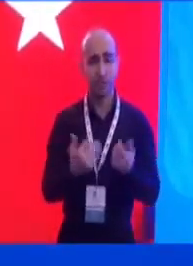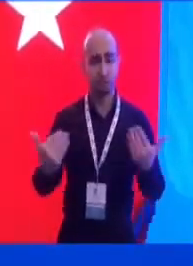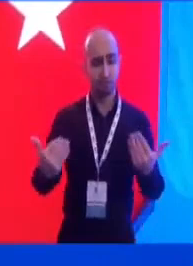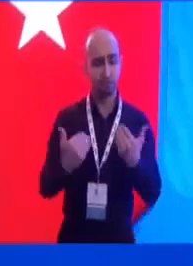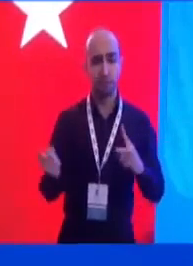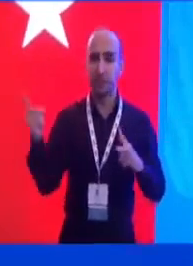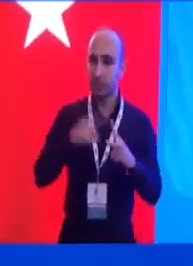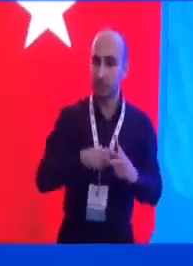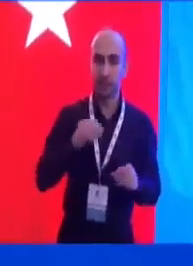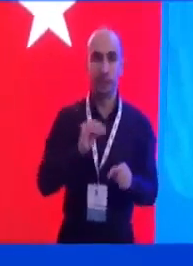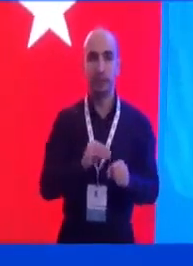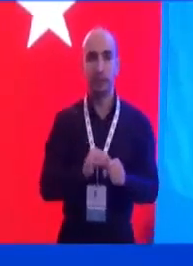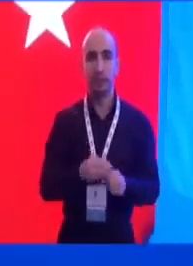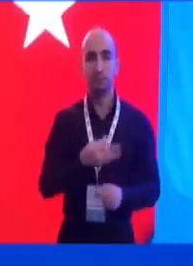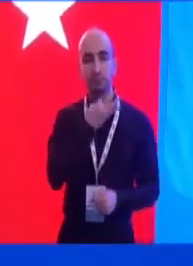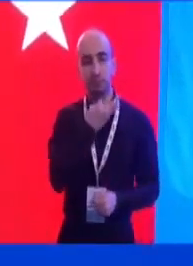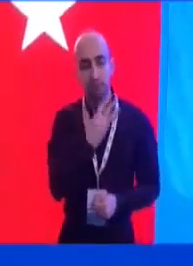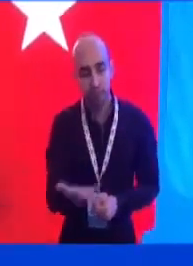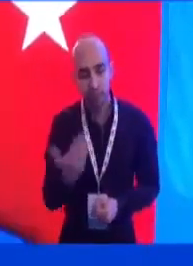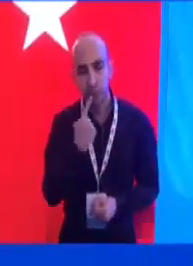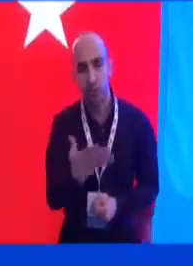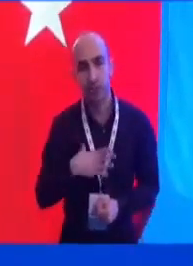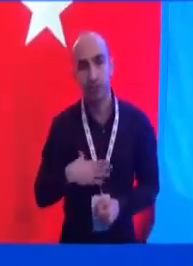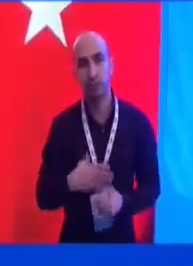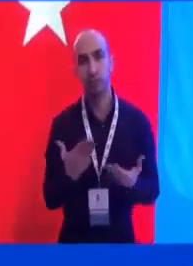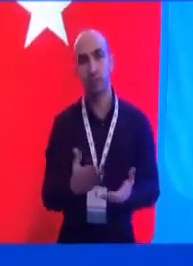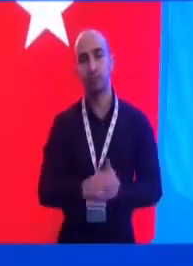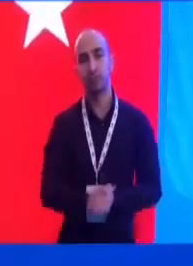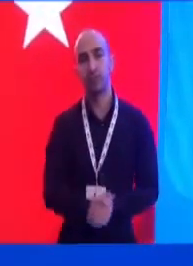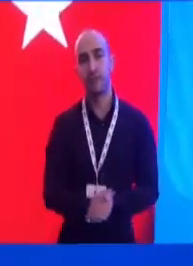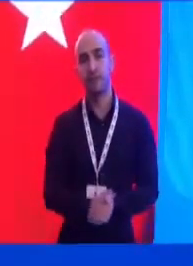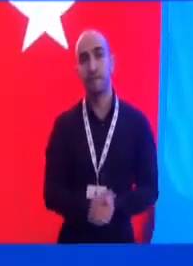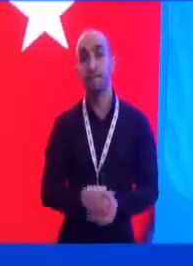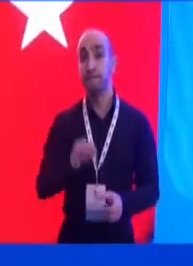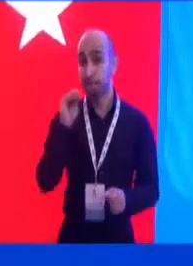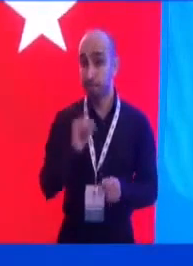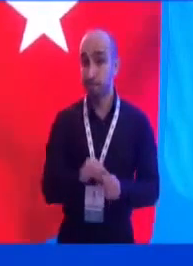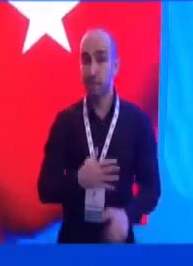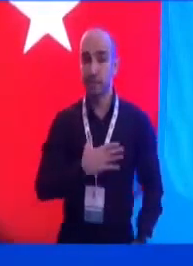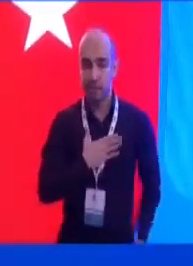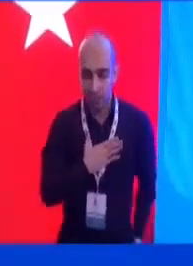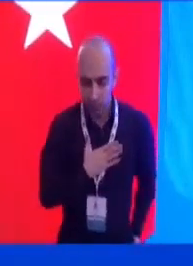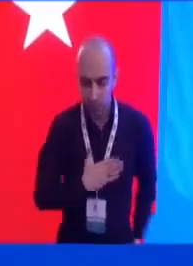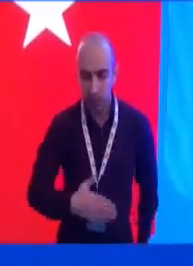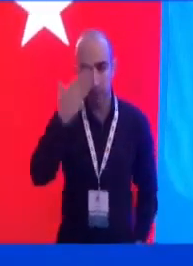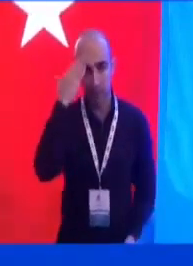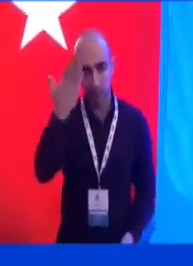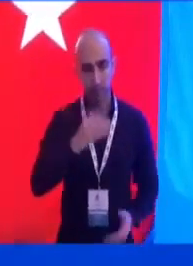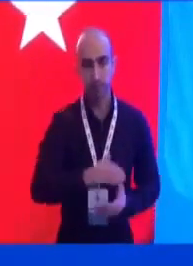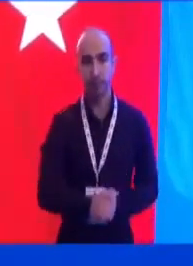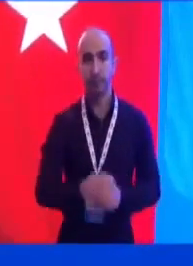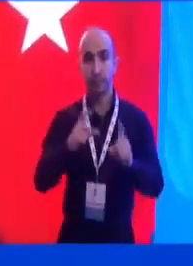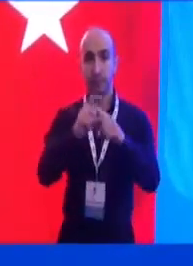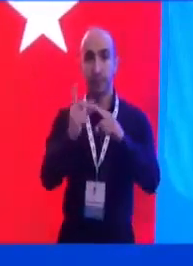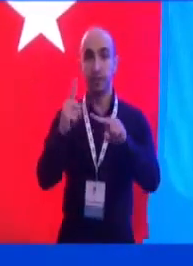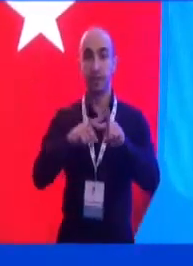için özel şükranlarımı sunmak istiyorum. Ve nihayetinde hepinizi saygıyla selamlıyor. Deva